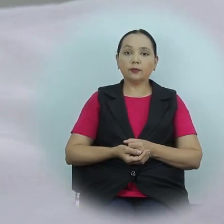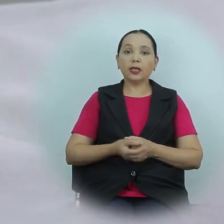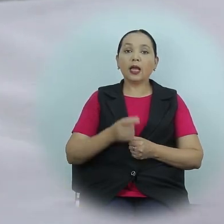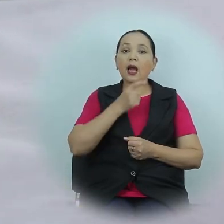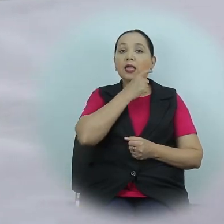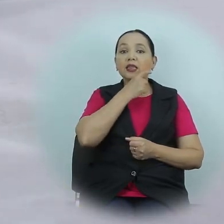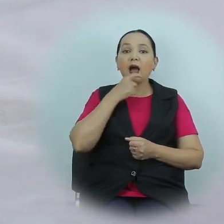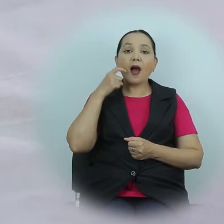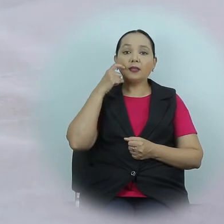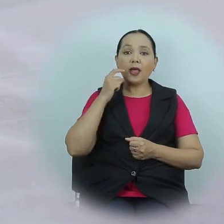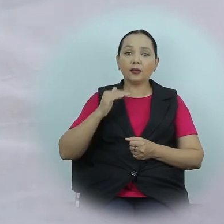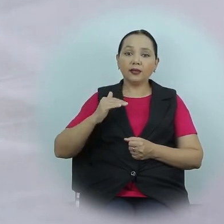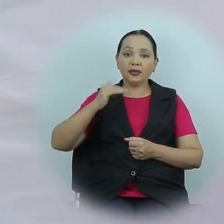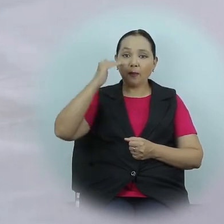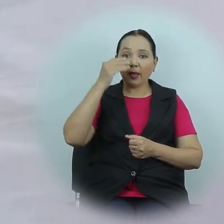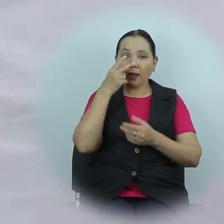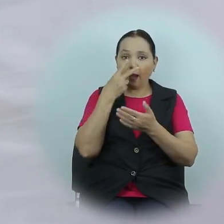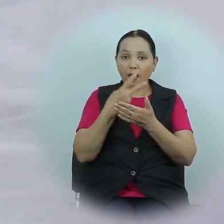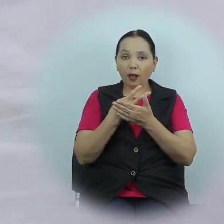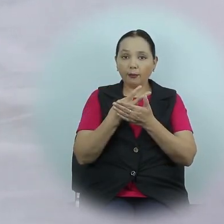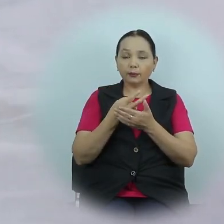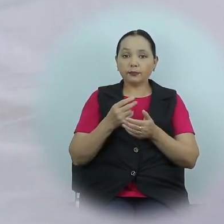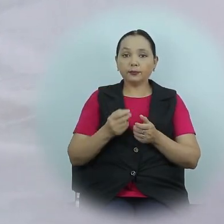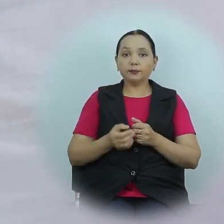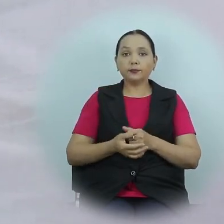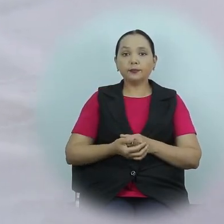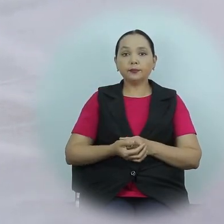Dahandan tepaga qarab